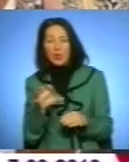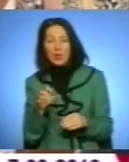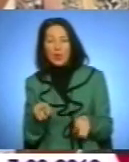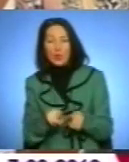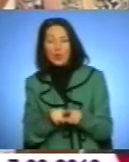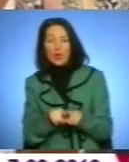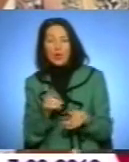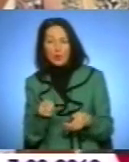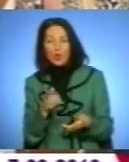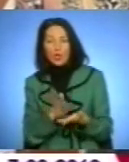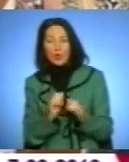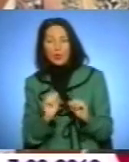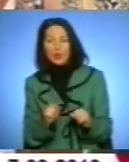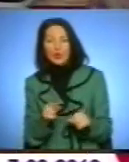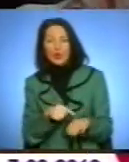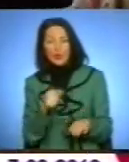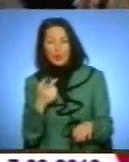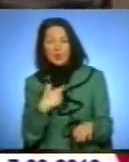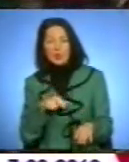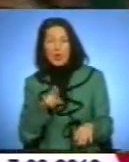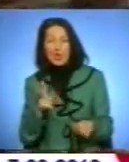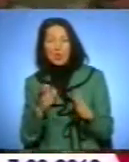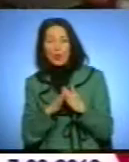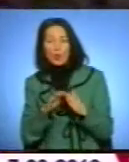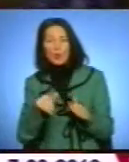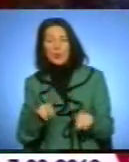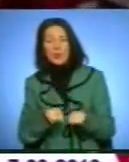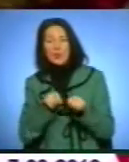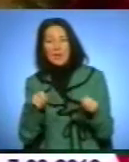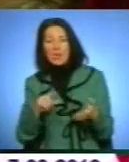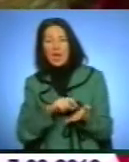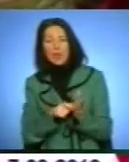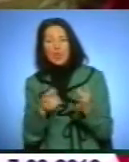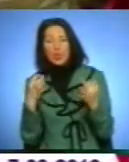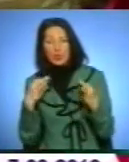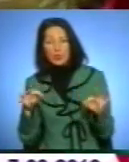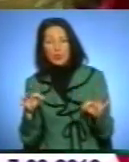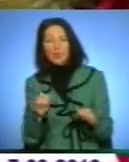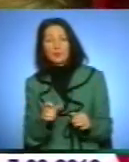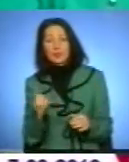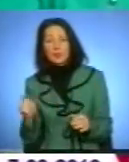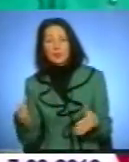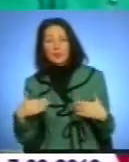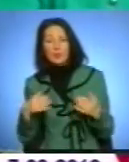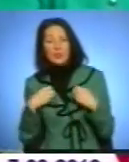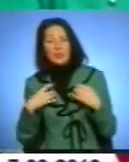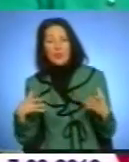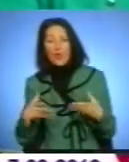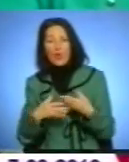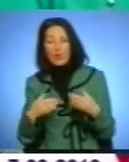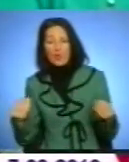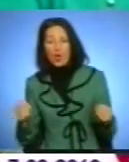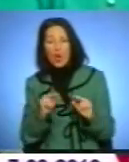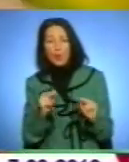щоб вони ще тут чули себе та й вдома. Після відкриття кімнати дозвілля підопічних привітали зі святом весни. Учні місцевої школи